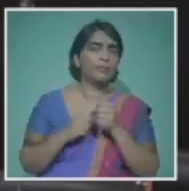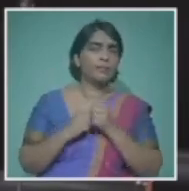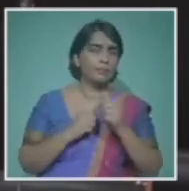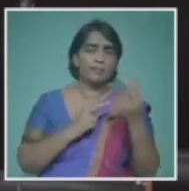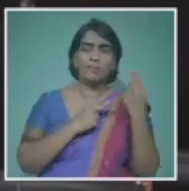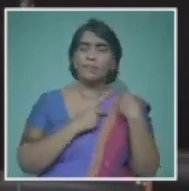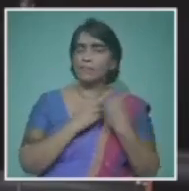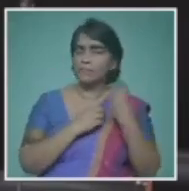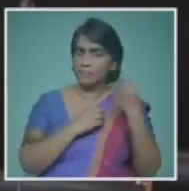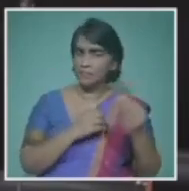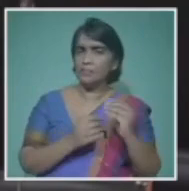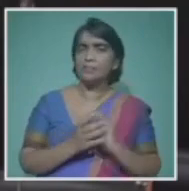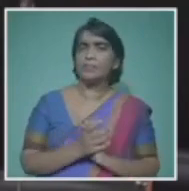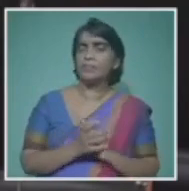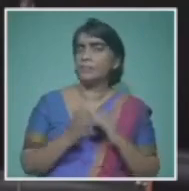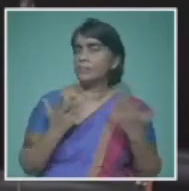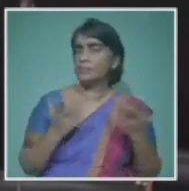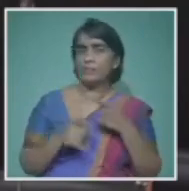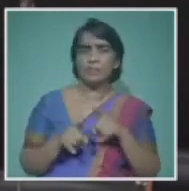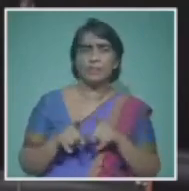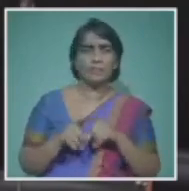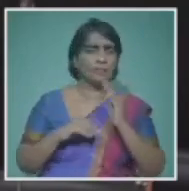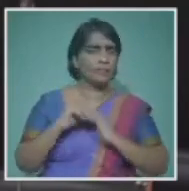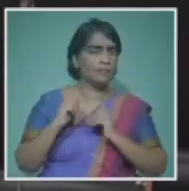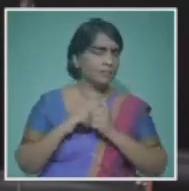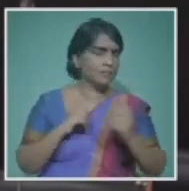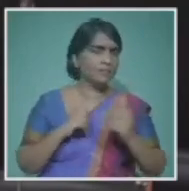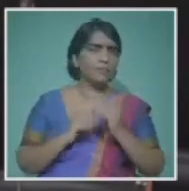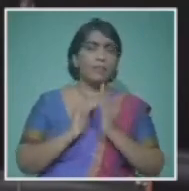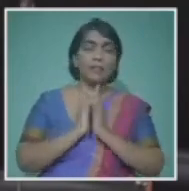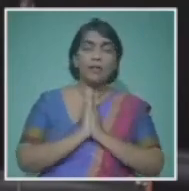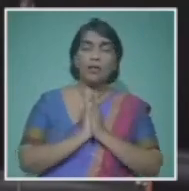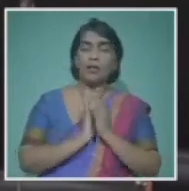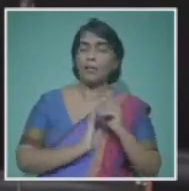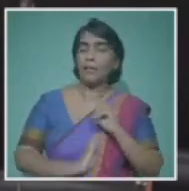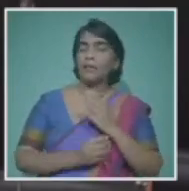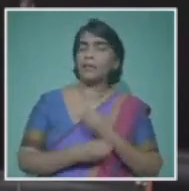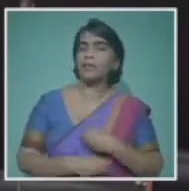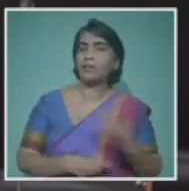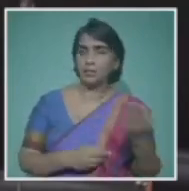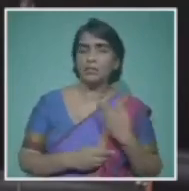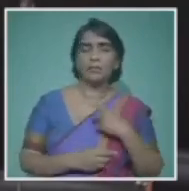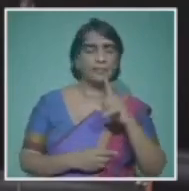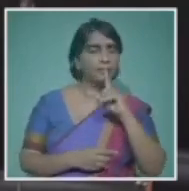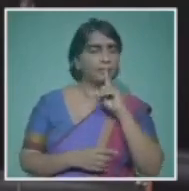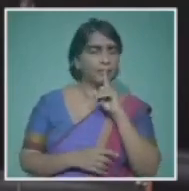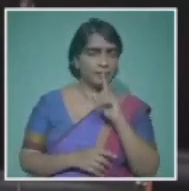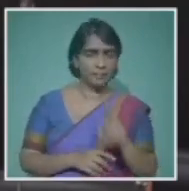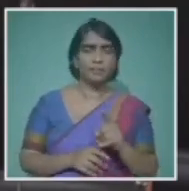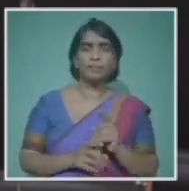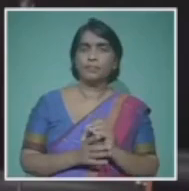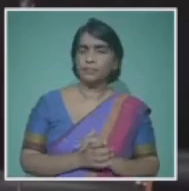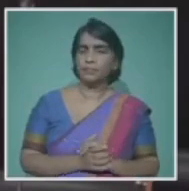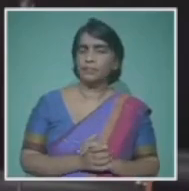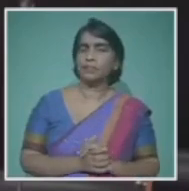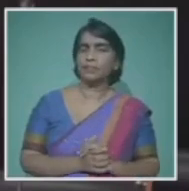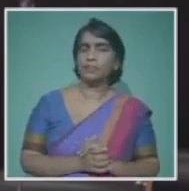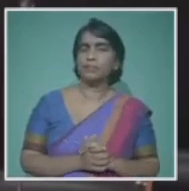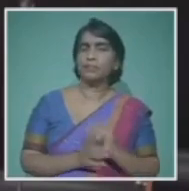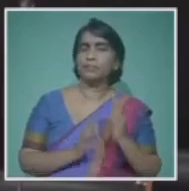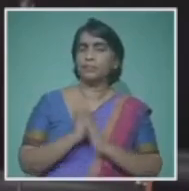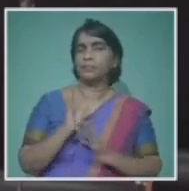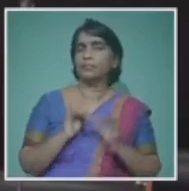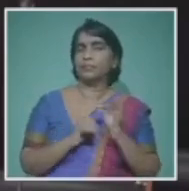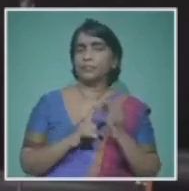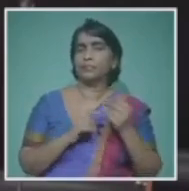බාර දෙන්න. නැත්තම් මේ ක්‍රමවේදයේ ගොත් ශාසනය නැති වෙන්නේ. ඒකයි මම විශේෂයෙන්ම මේ ගැන කතා කරේ. මේ